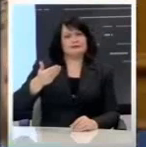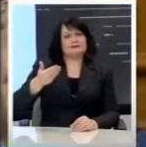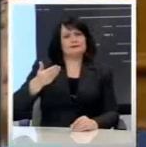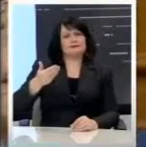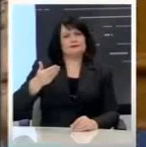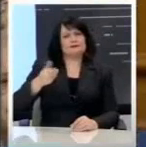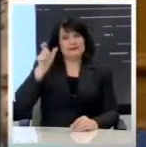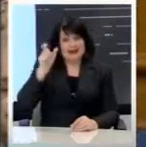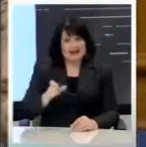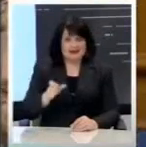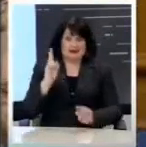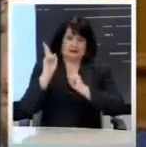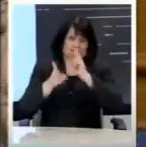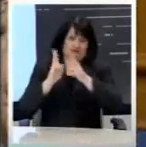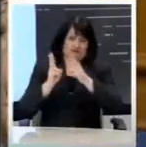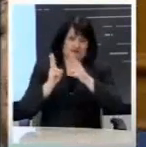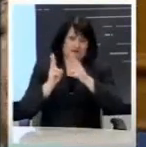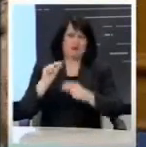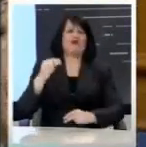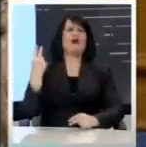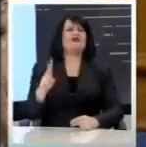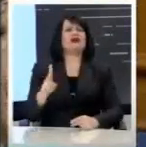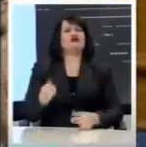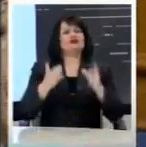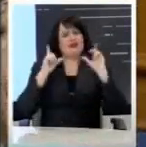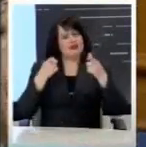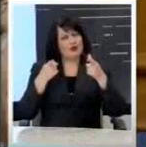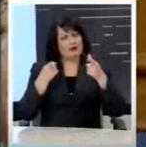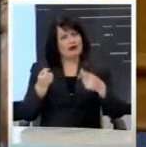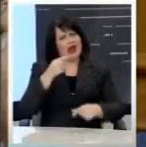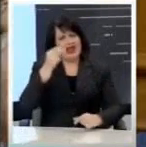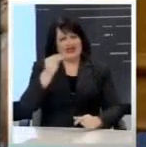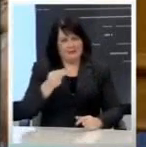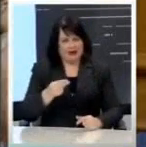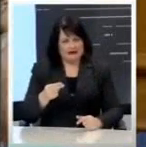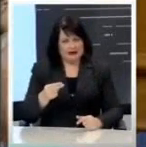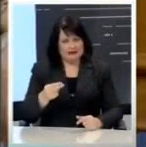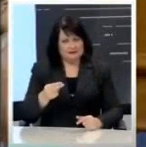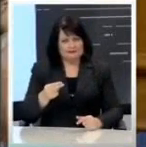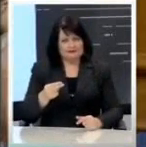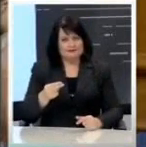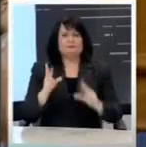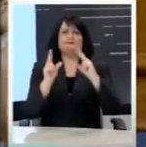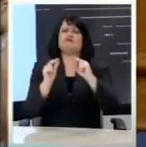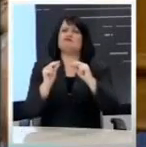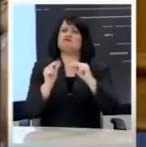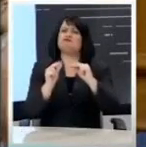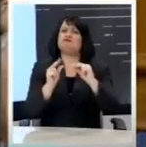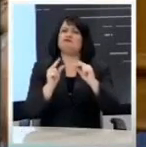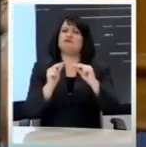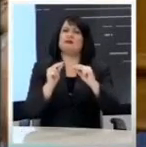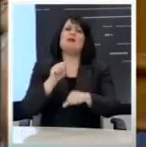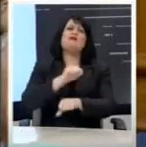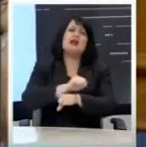έχετε κατηγορηθεί στελέχη του κόμματός σας και σε άλλες περιπτώσεις για συνομιλίες με